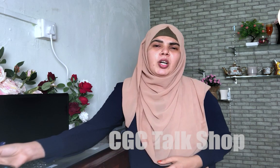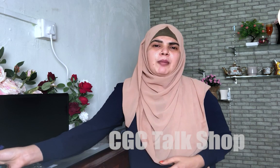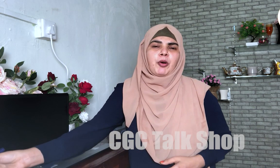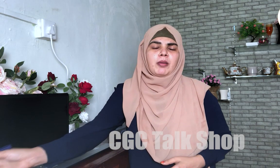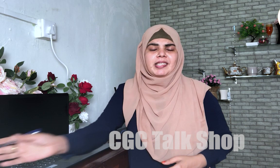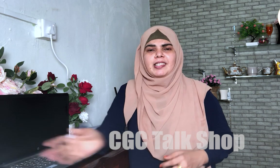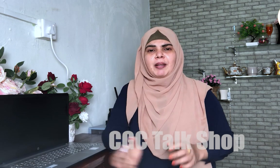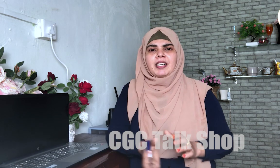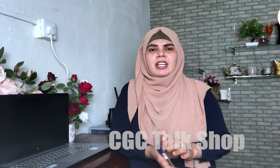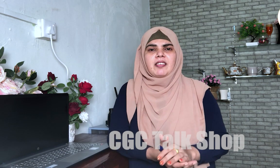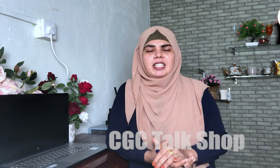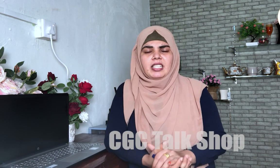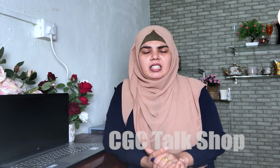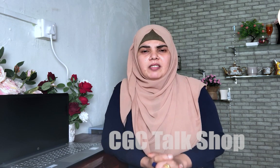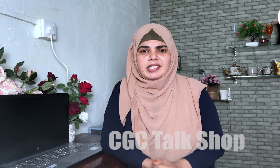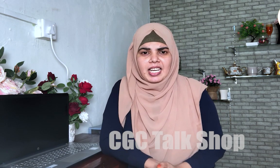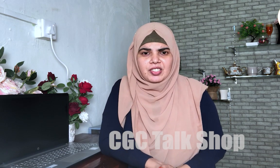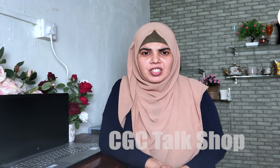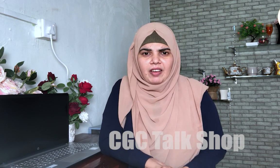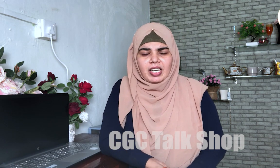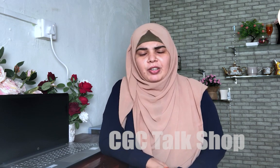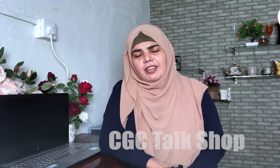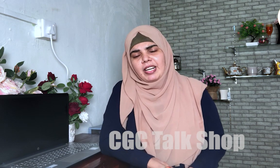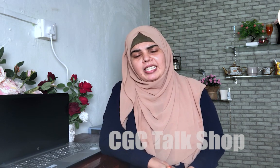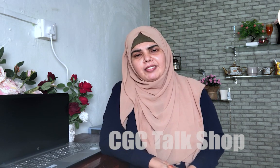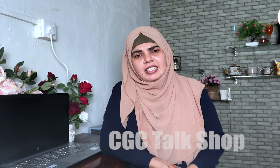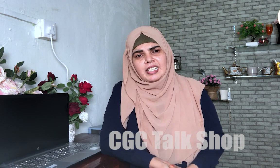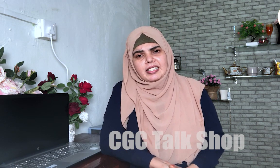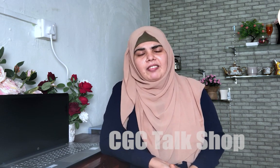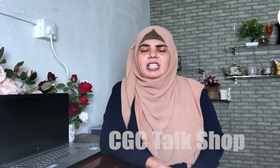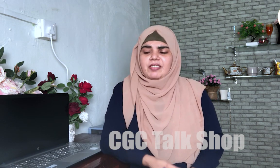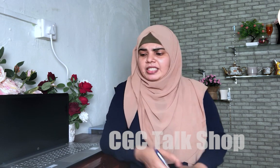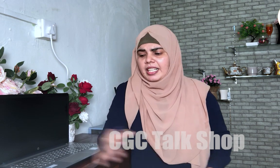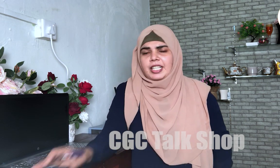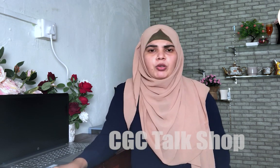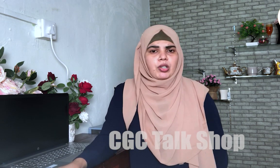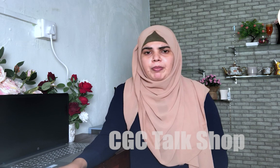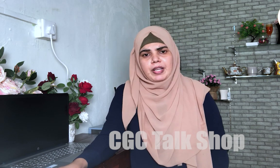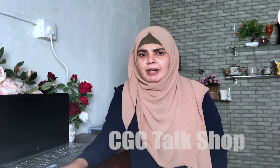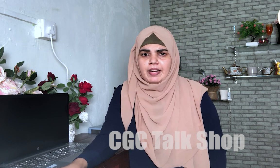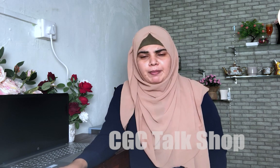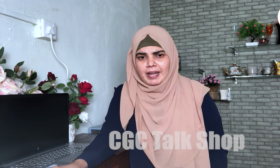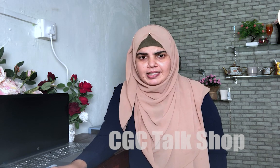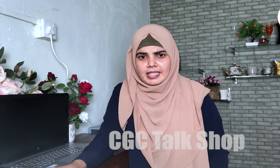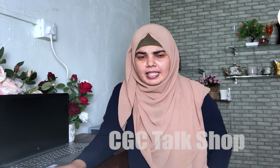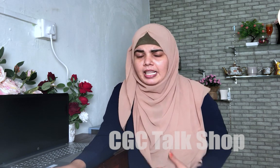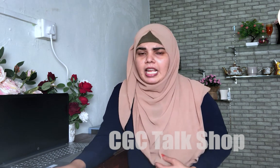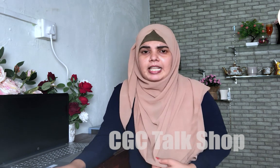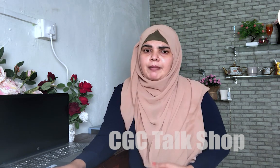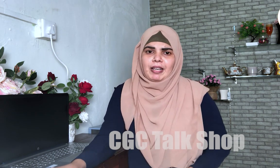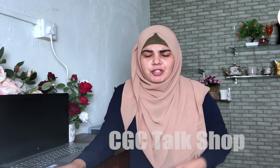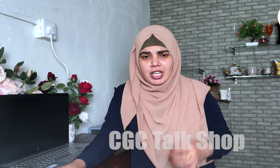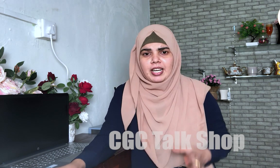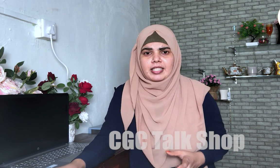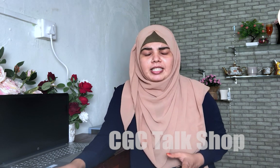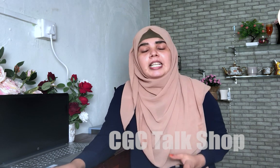அதனால போதைப் பொருள் பிசினஸ் பண்றவங்களை வந்து விசாரிச்சு அவங்களுடைய வழக்கை வந்து தீர்த்து அவங்களுக்கு வந்து தண்டனை கொடுக்கணும் அப்படிங்கிற மாதிரி அவர் பேசியிருந்தாரு.